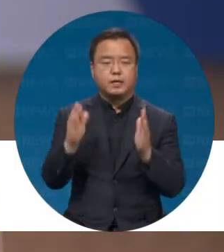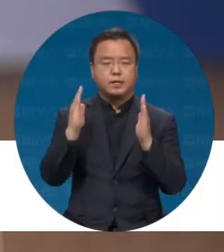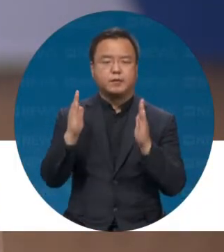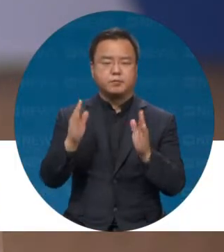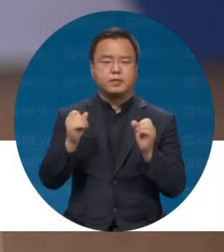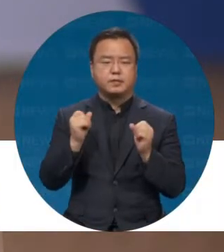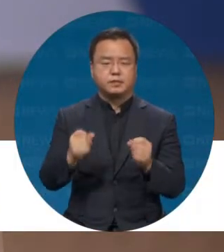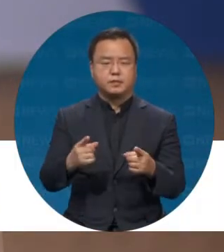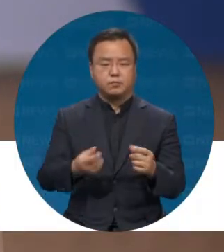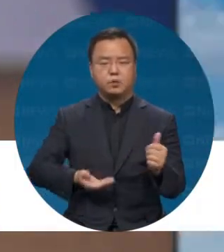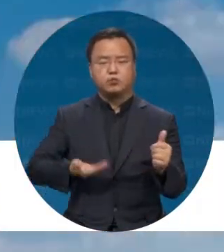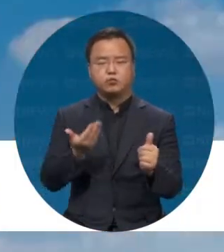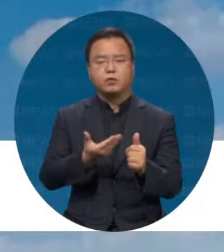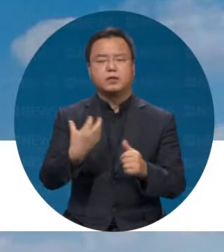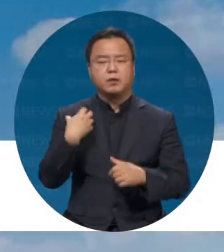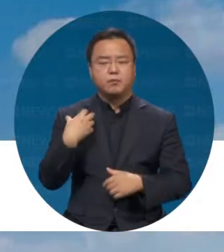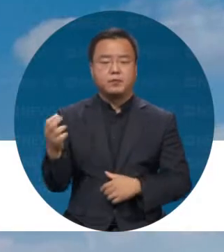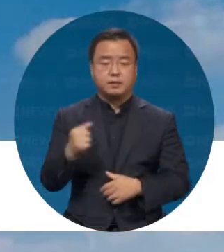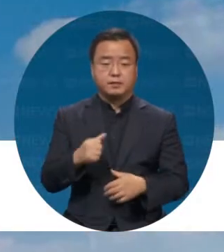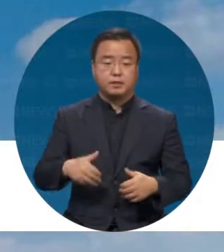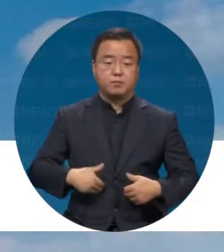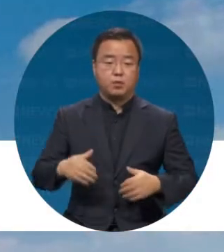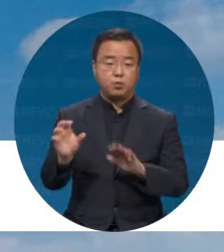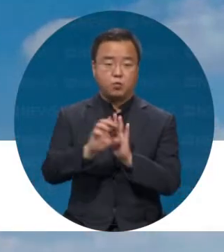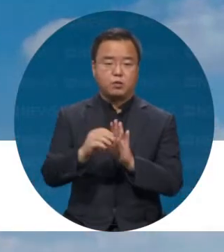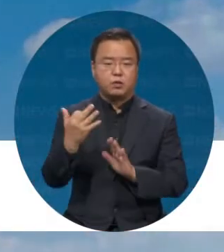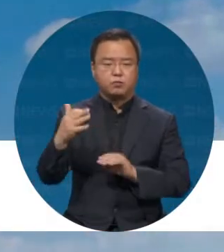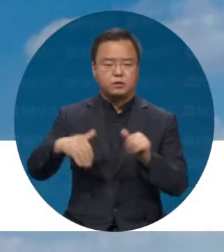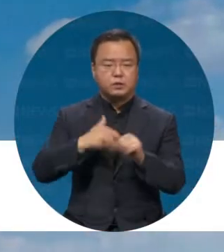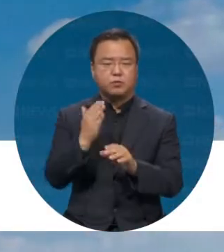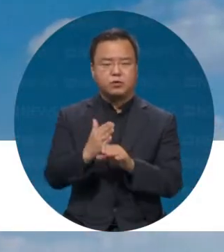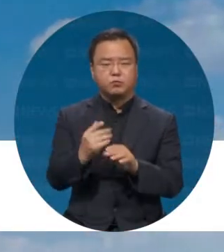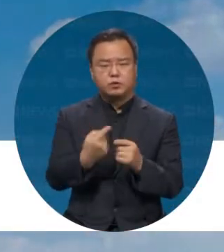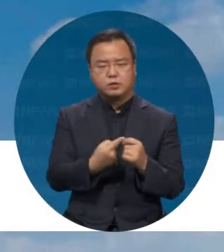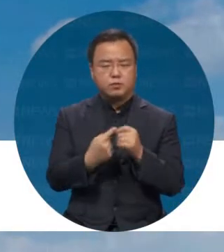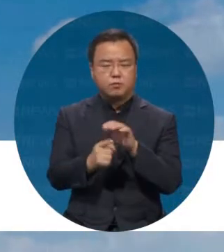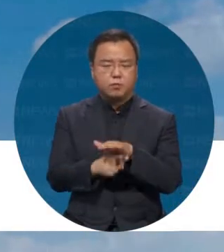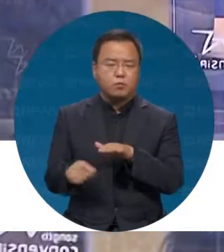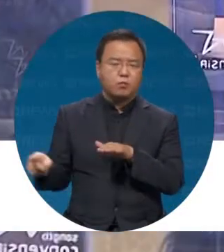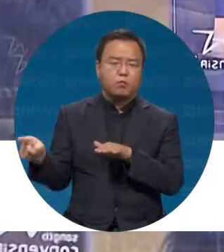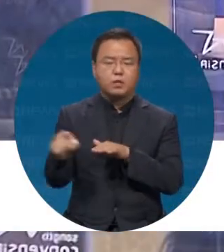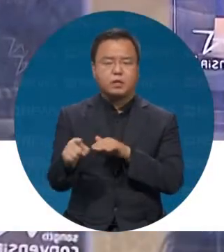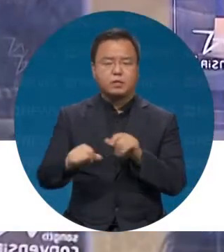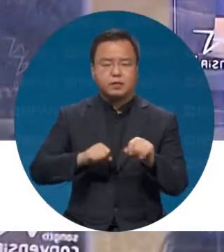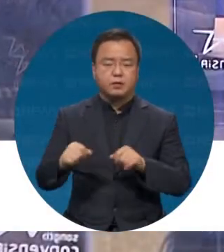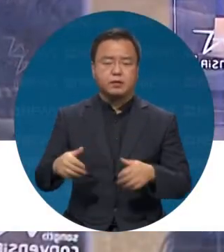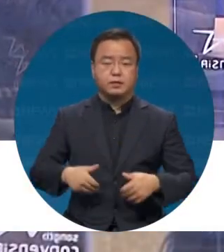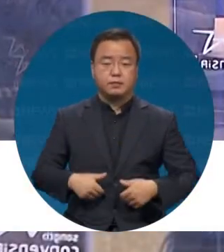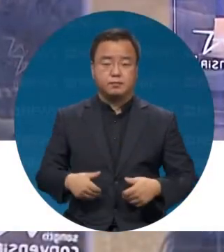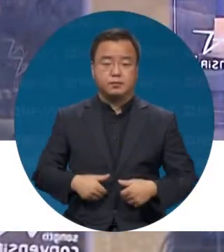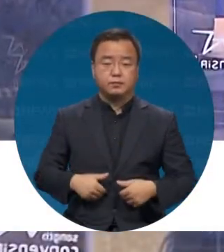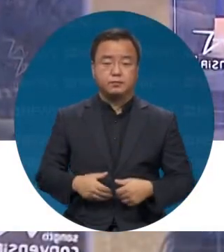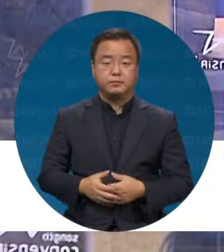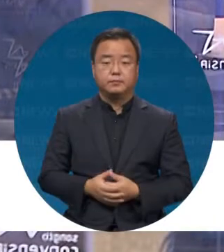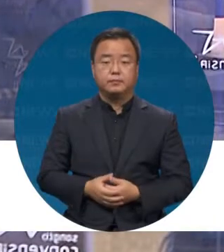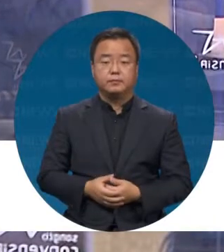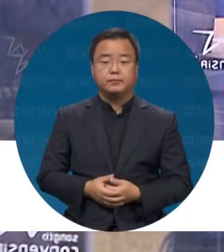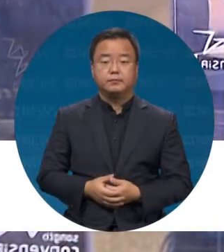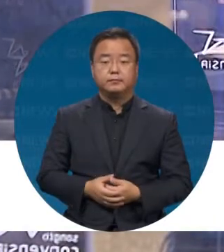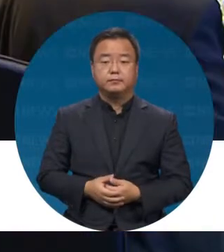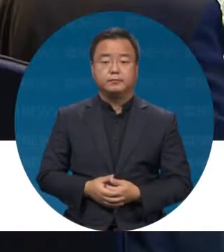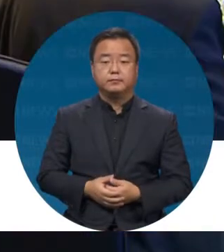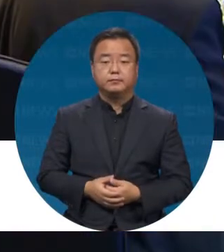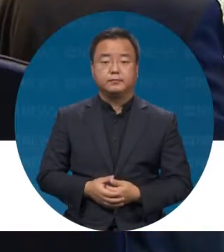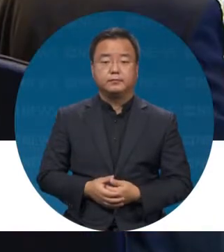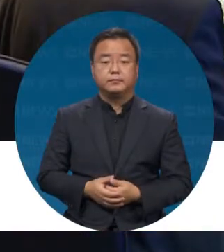providing everyone with learning opportunities, and we are at the same time at the front line of